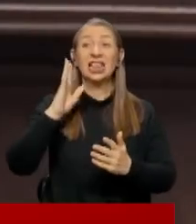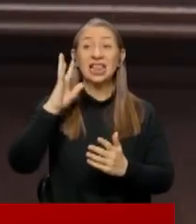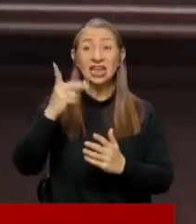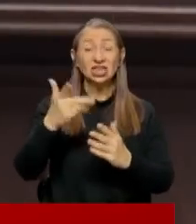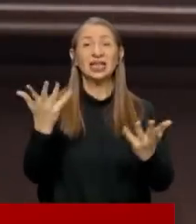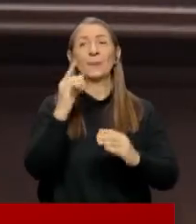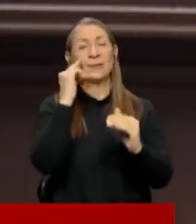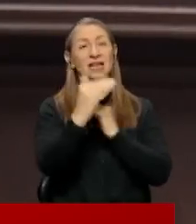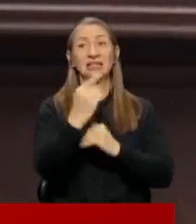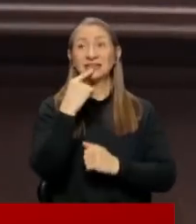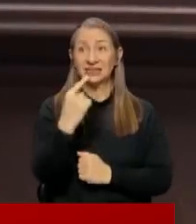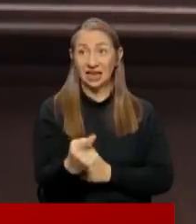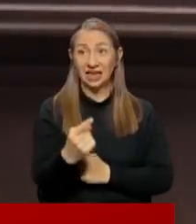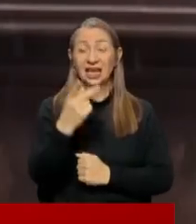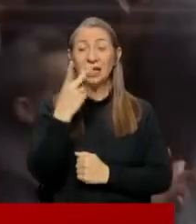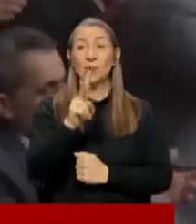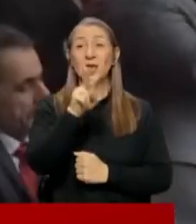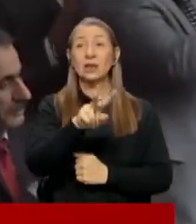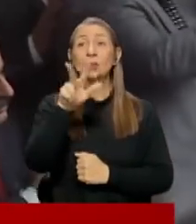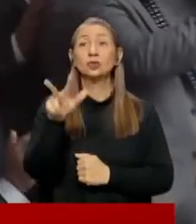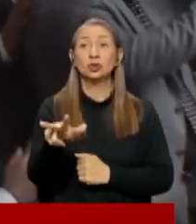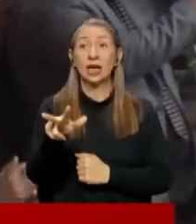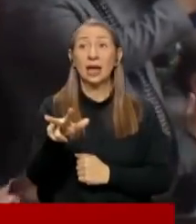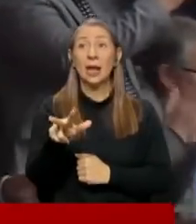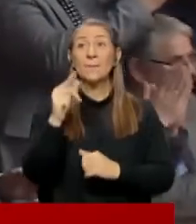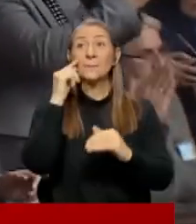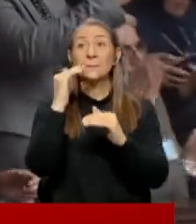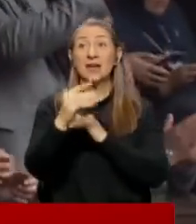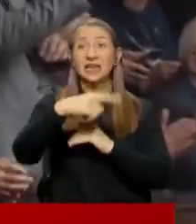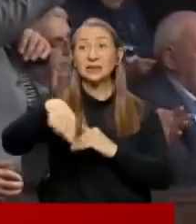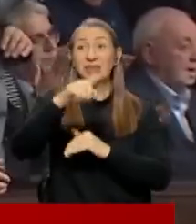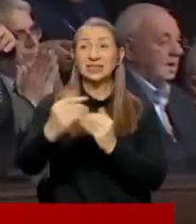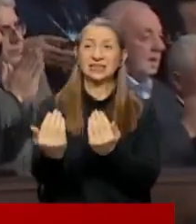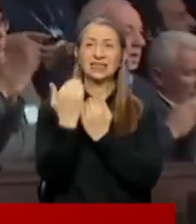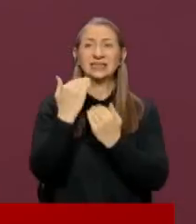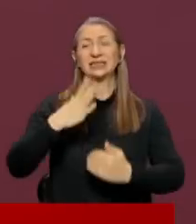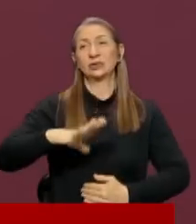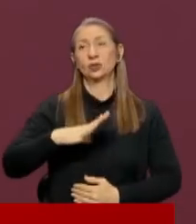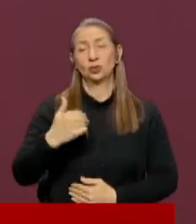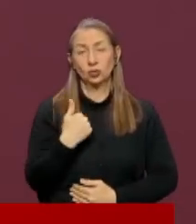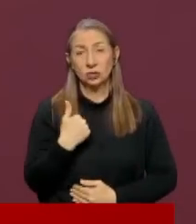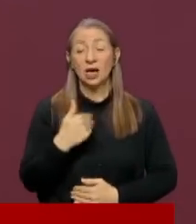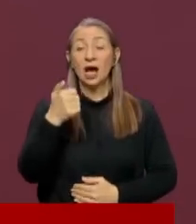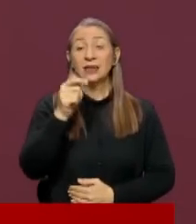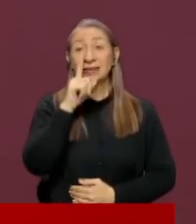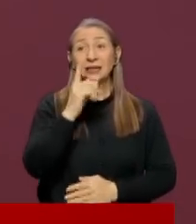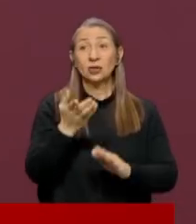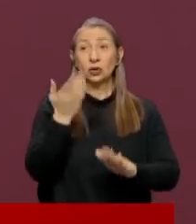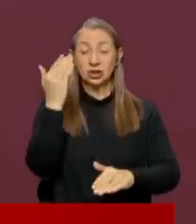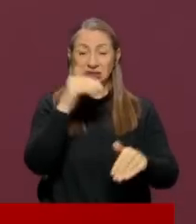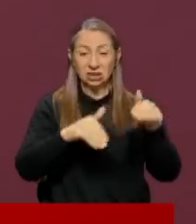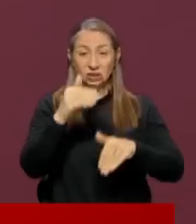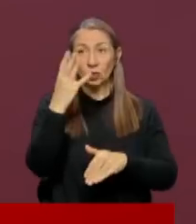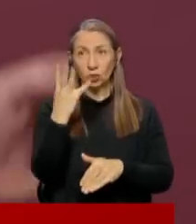de milletindir diyerek 2023'te milletimizin desteğine talip. 6 Nisan'dan önce